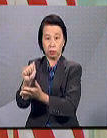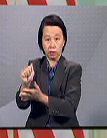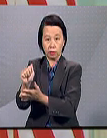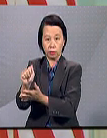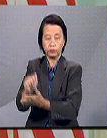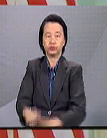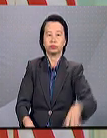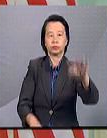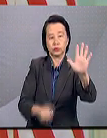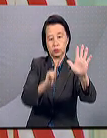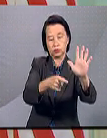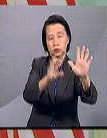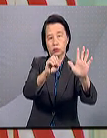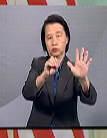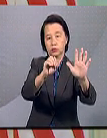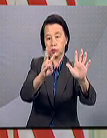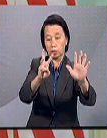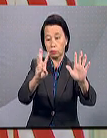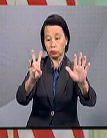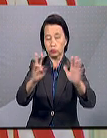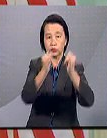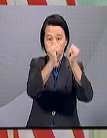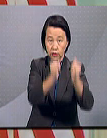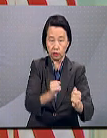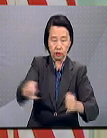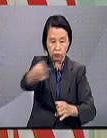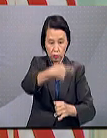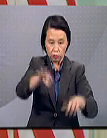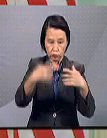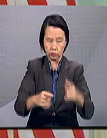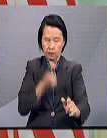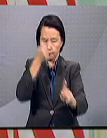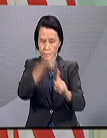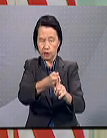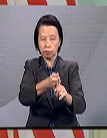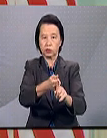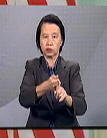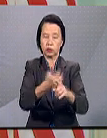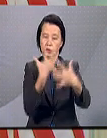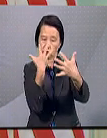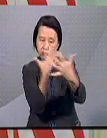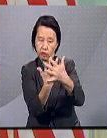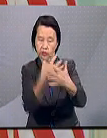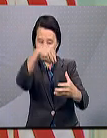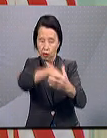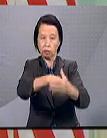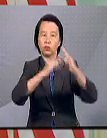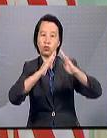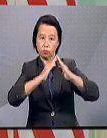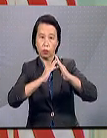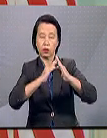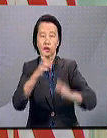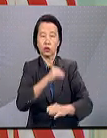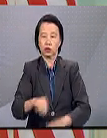tersebut, 5,067 individu telah diperintahkan untuk menjalani kuarantin di rumah